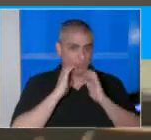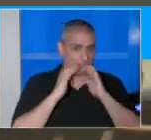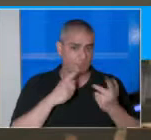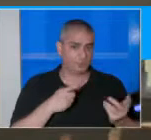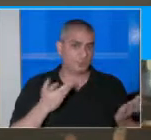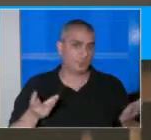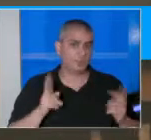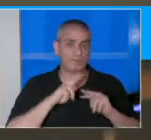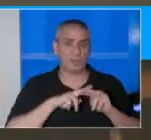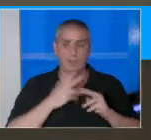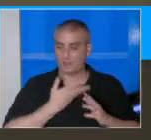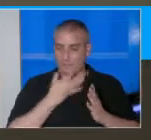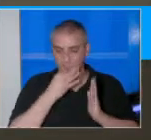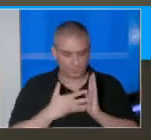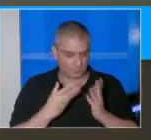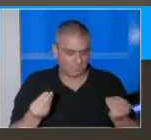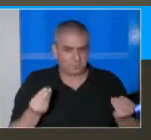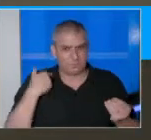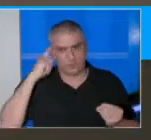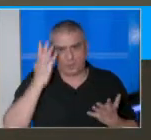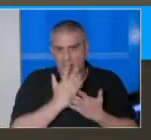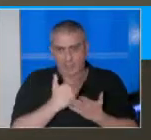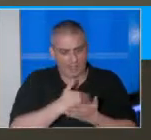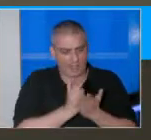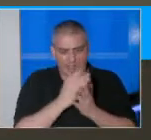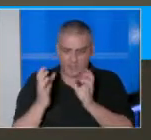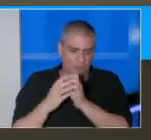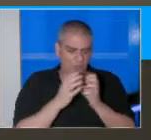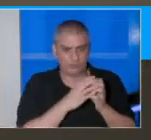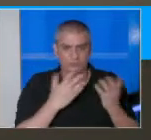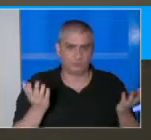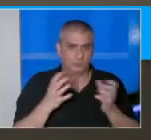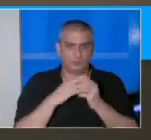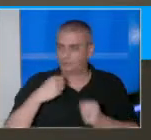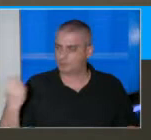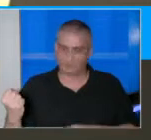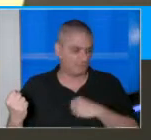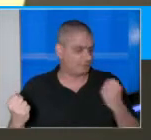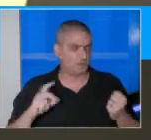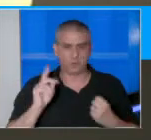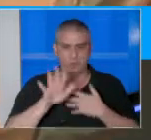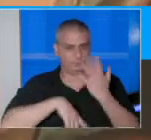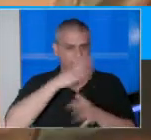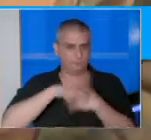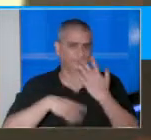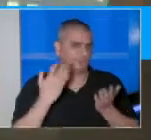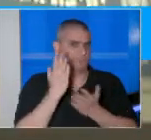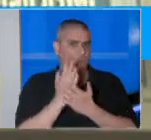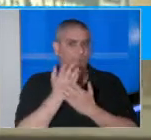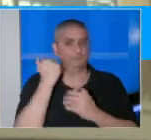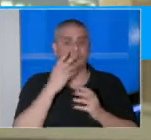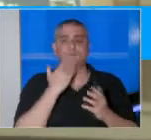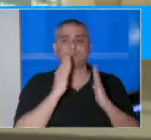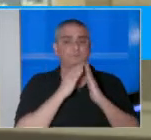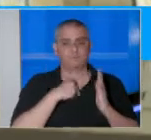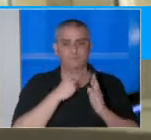בתקשורת, ואז לאחר קבלת הסקרים אנחנו פשוט לא יודעים כבר איך לחלק את הגושים. גוש ימין, גוש שמאל, כולם התערבבו. כבר פעם היינו שמים את